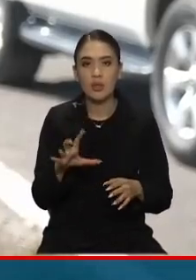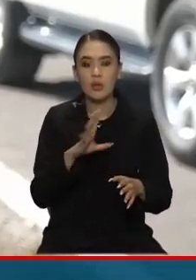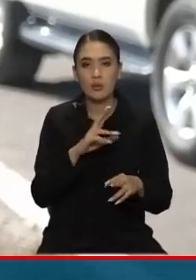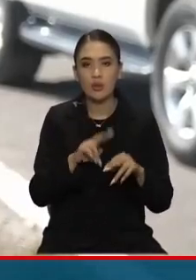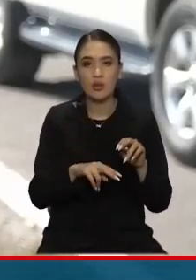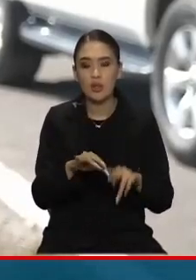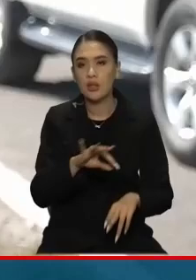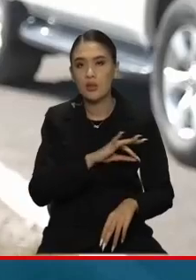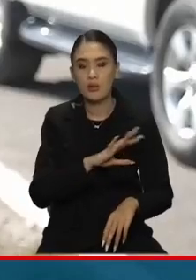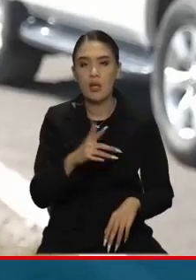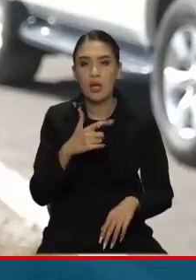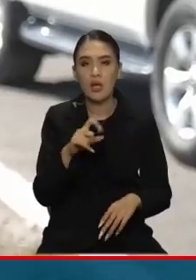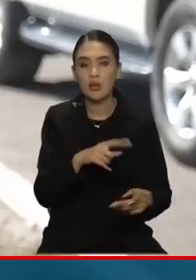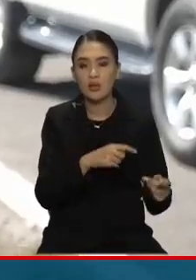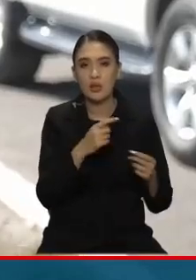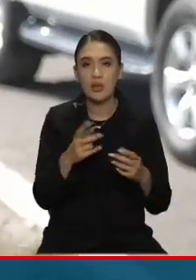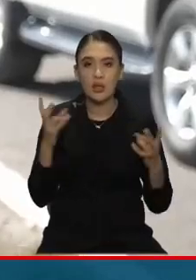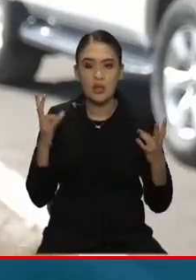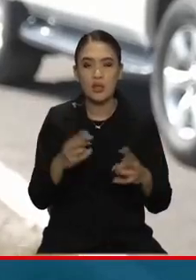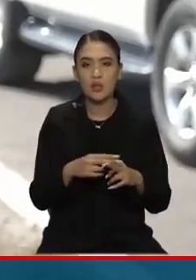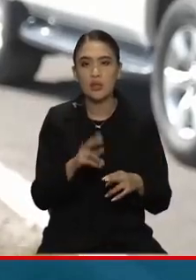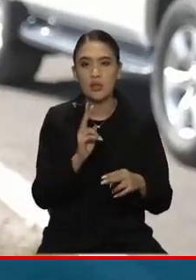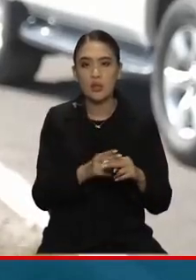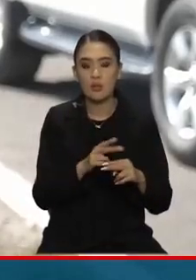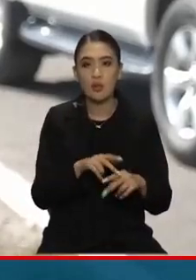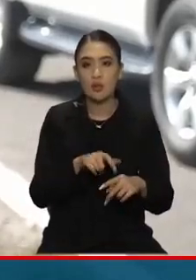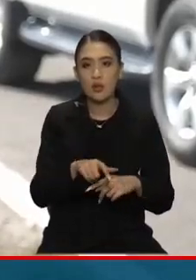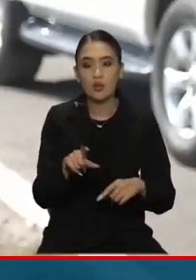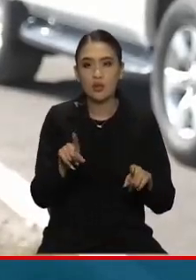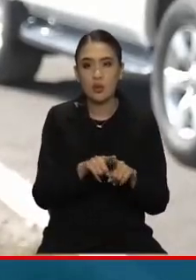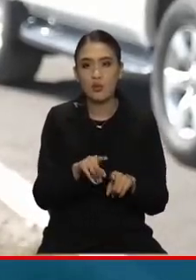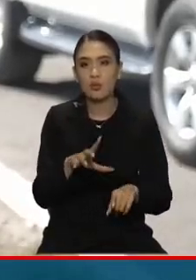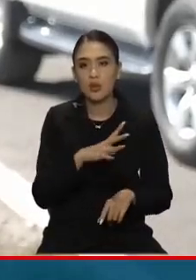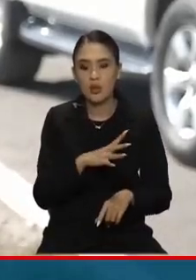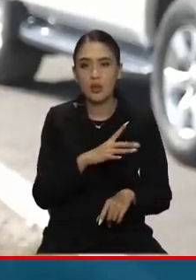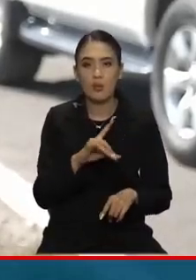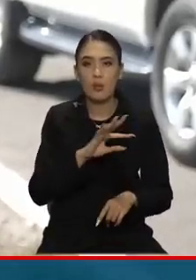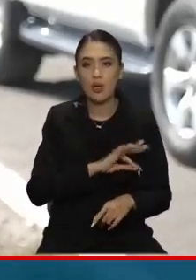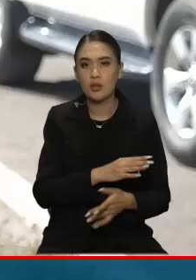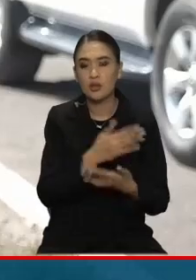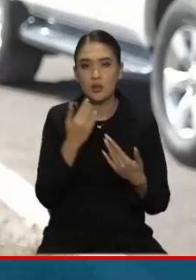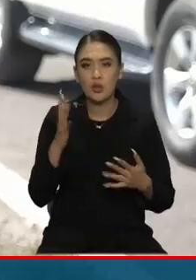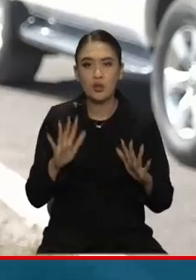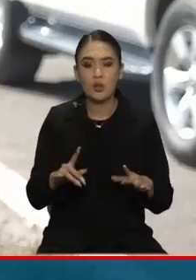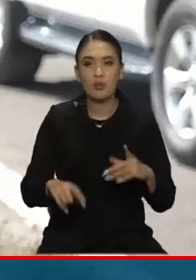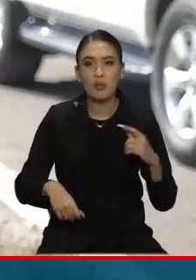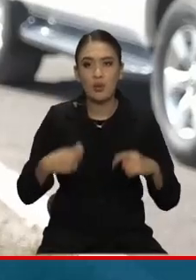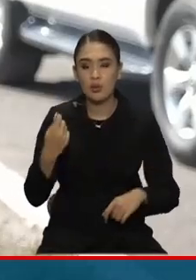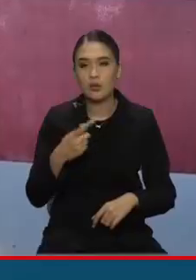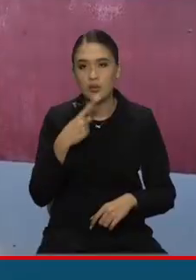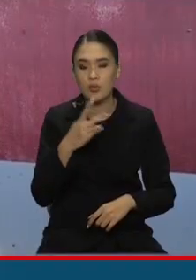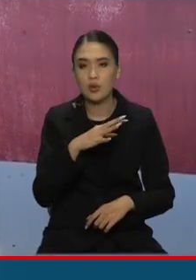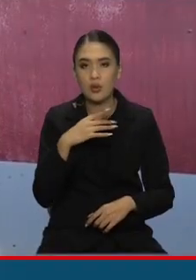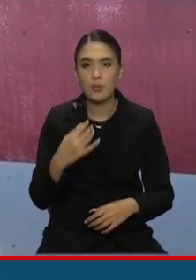Сондықтан газ жеткізушілер керек отынды темір жолмен тассаң да, күре жолмен тассаң да пайда жоқ, тек шығынға батып жатырмыз деп